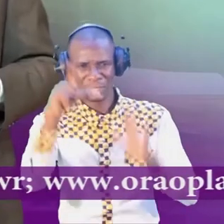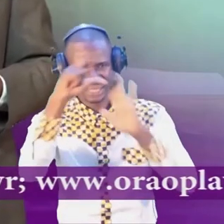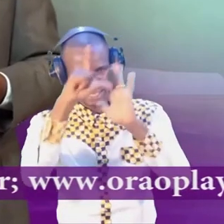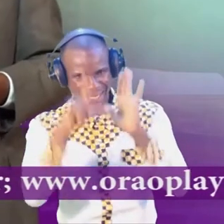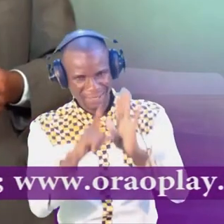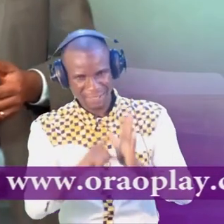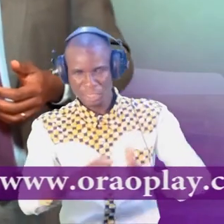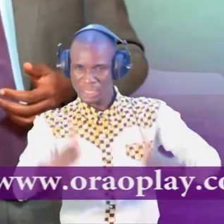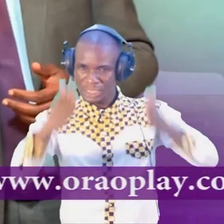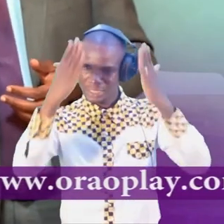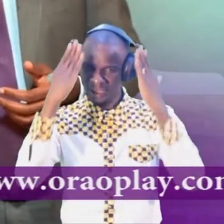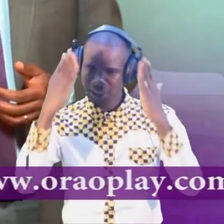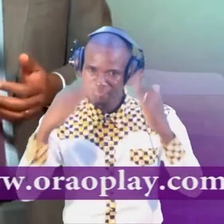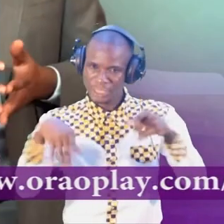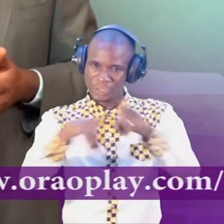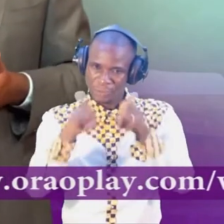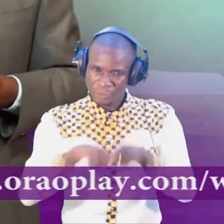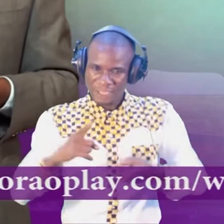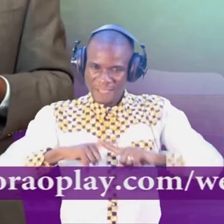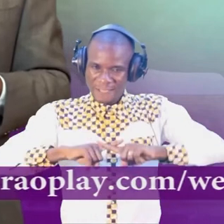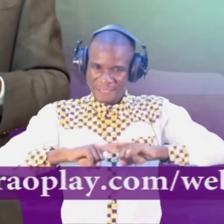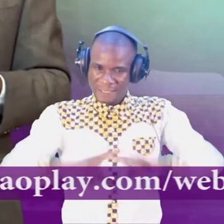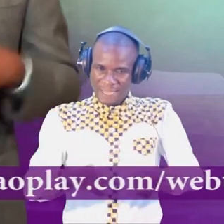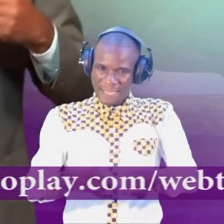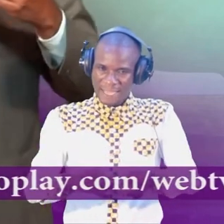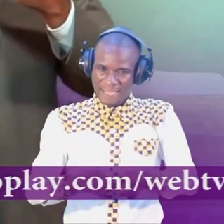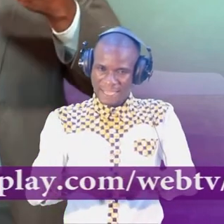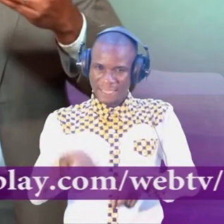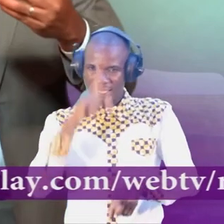tatu. Mungu aliyetoa sheria